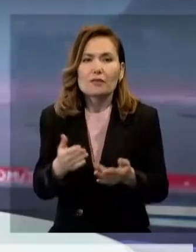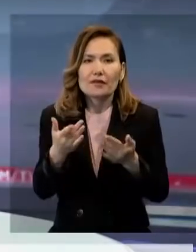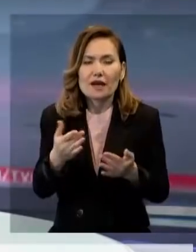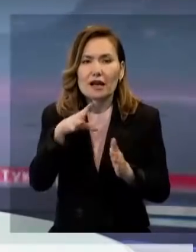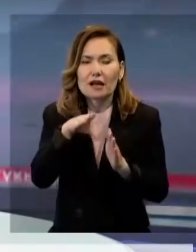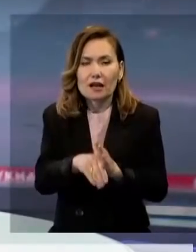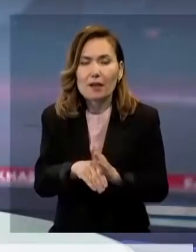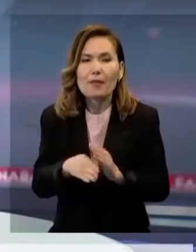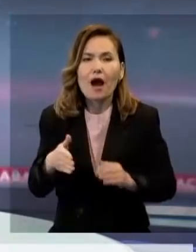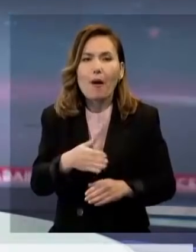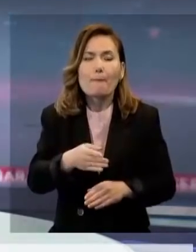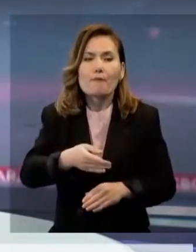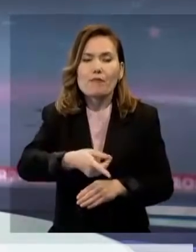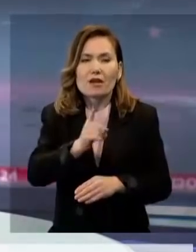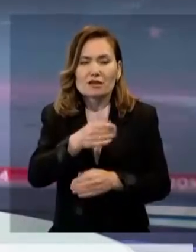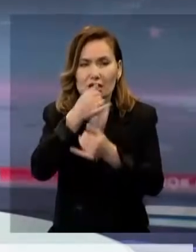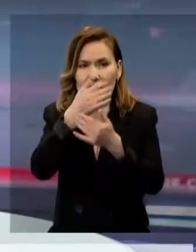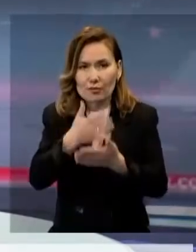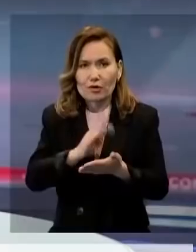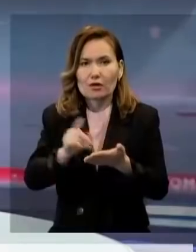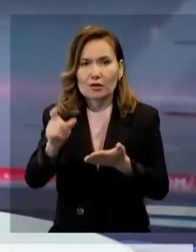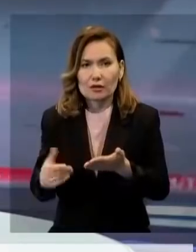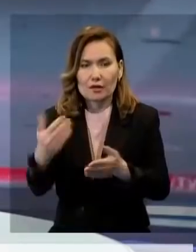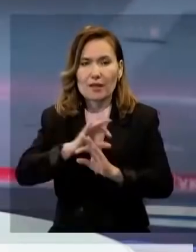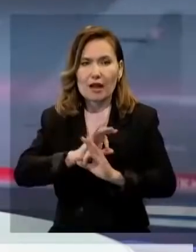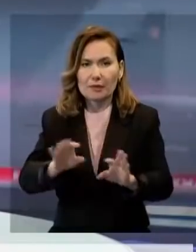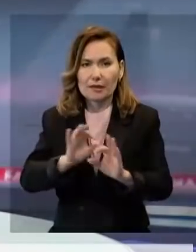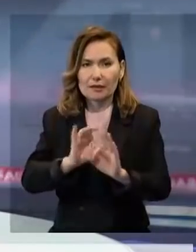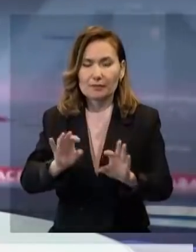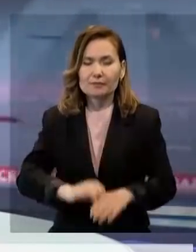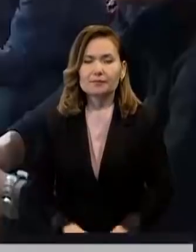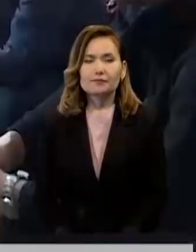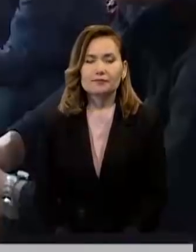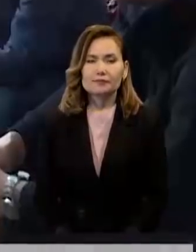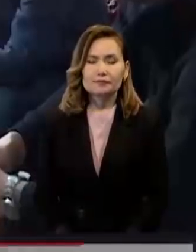жұмысын тұралатқан көрінеді. Мәселенің мән жайын тілшіміз біліп қайтты.